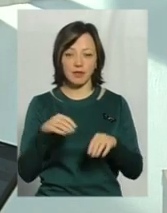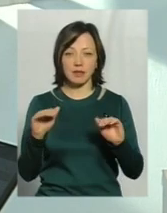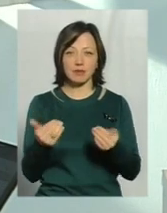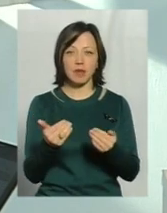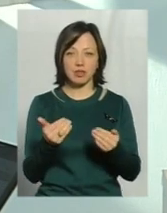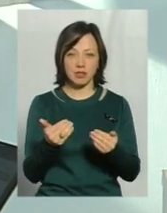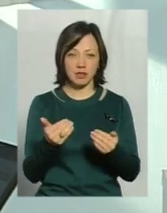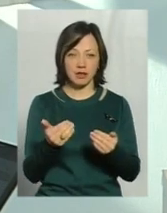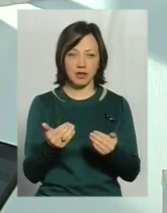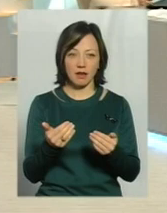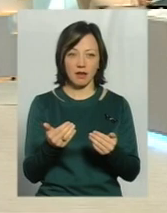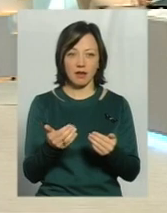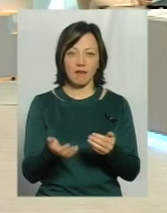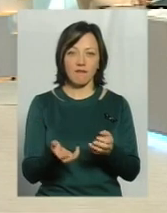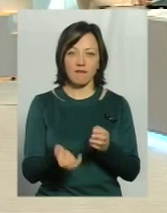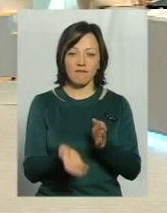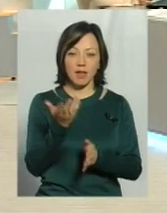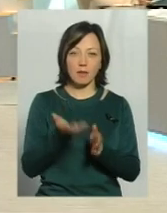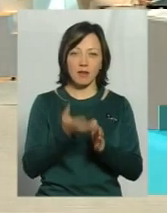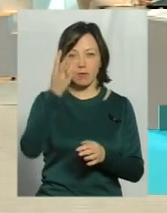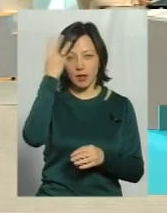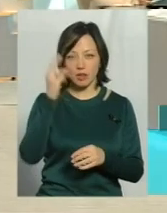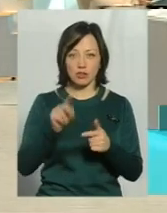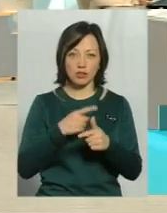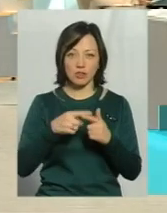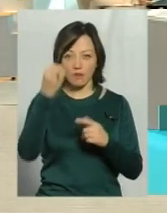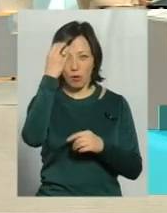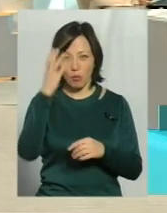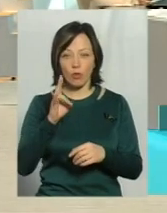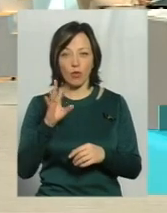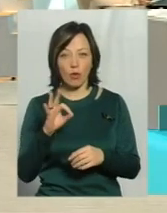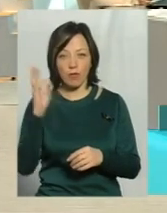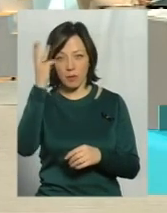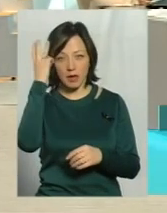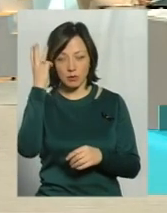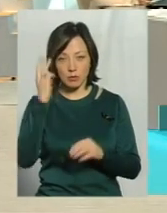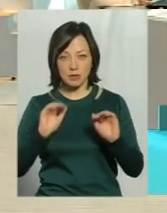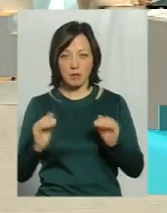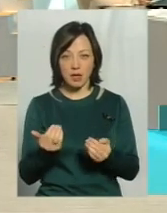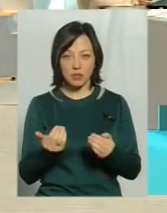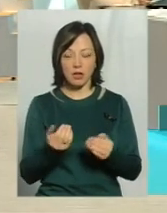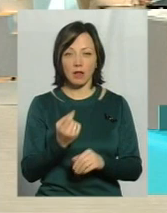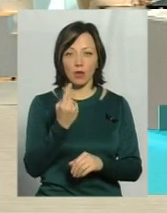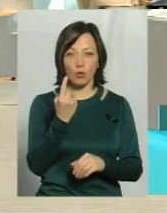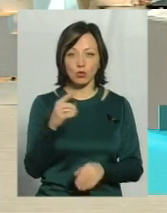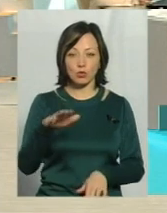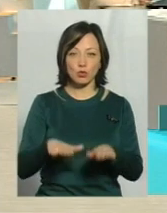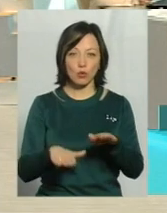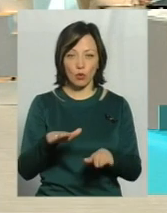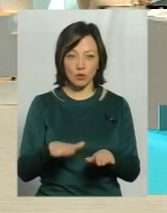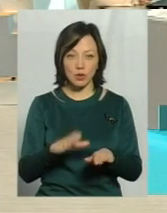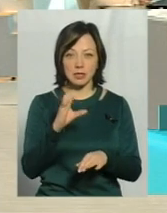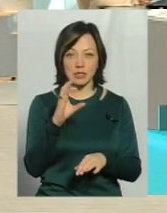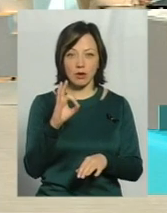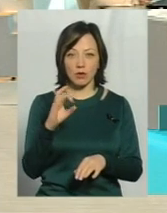зменшити викиди. От. Чи в Хмельницькому, чи там десь в Японії. Но в Хмельницькому зменшено на одну тонну